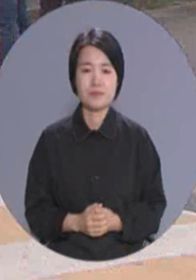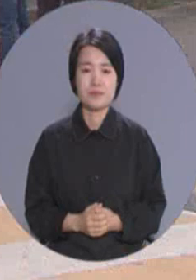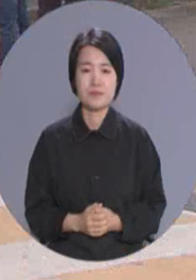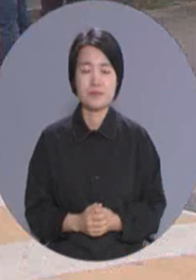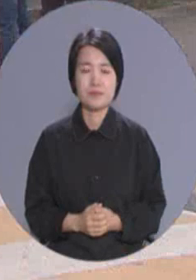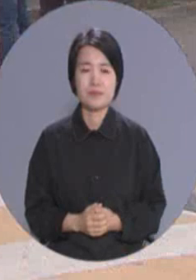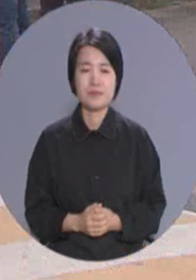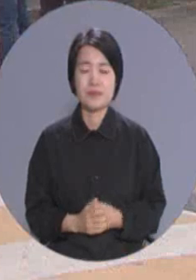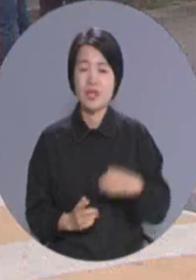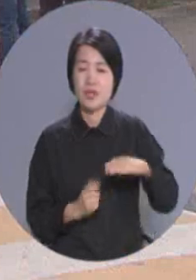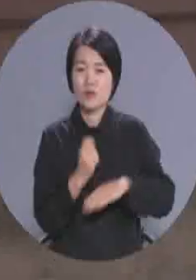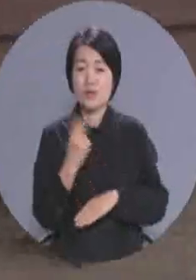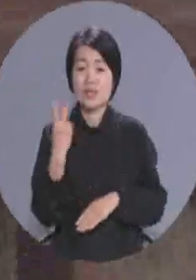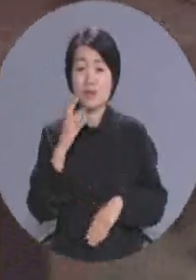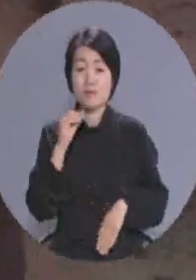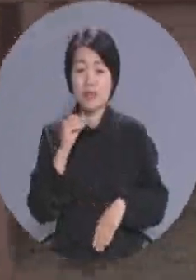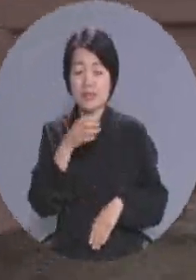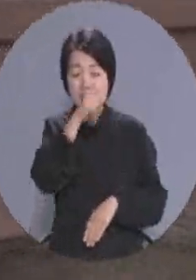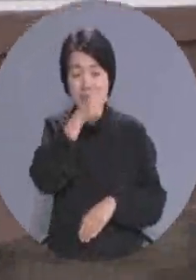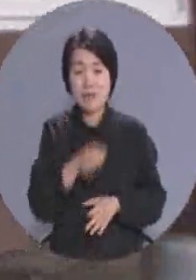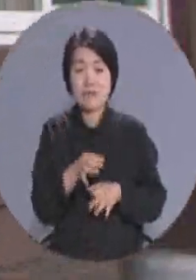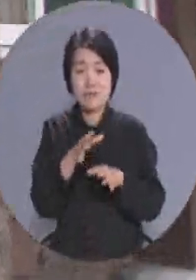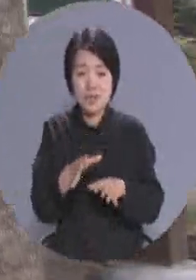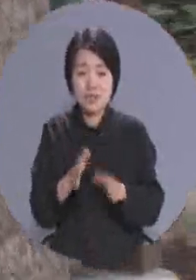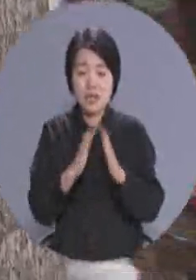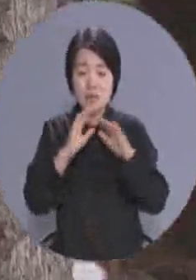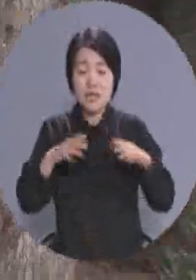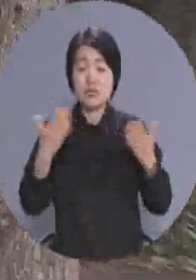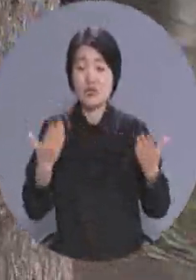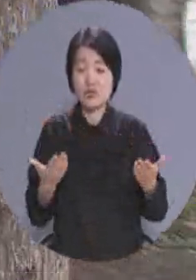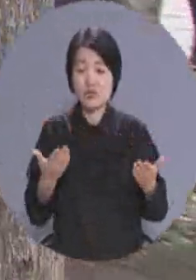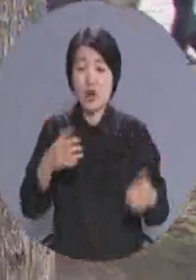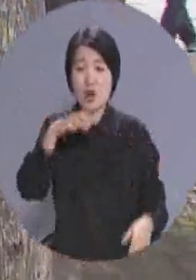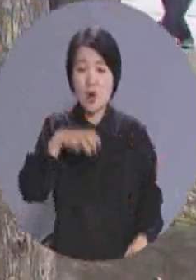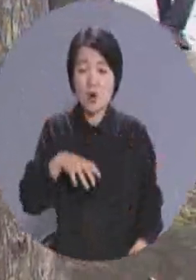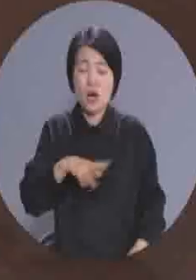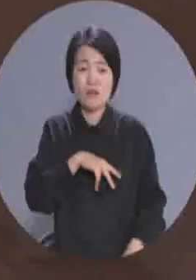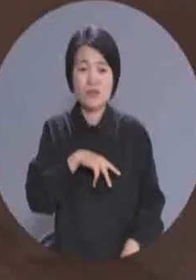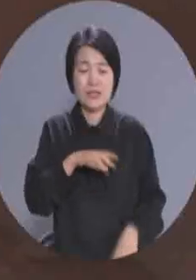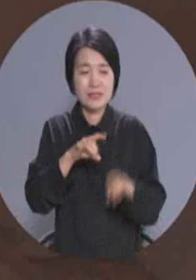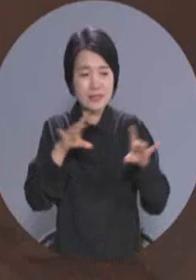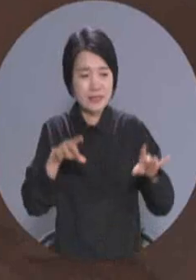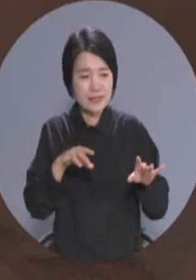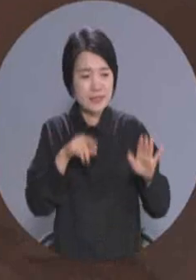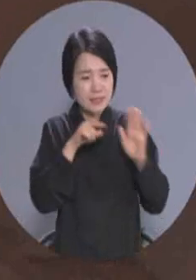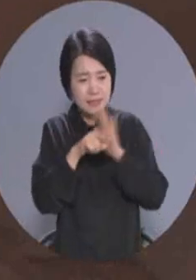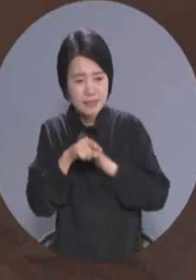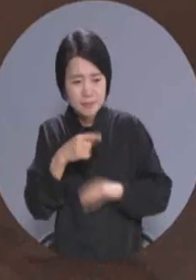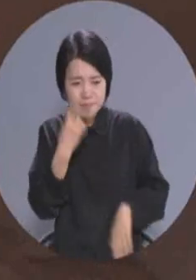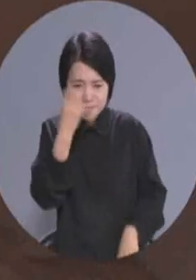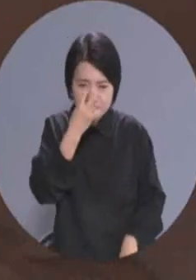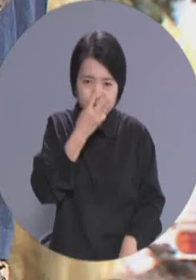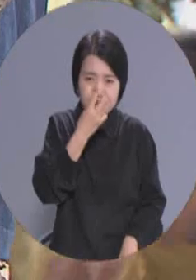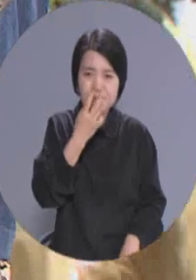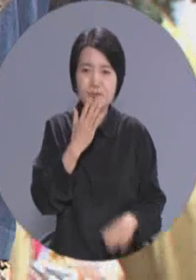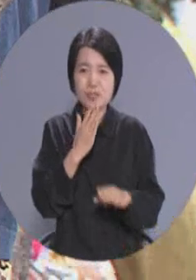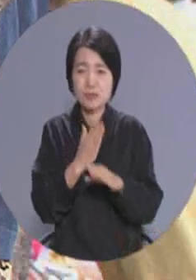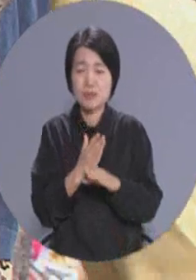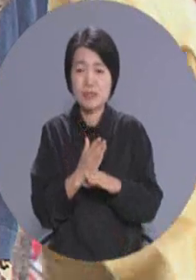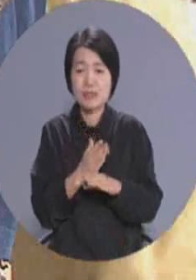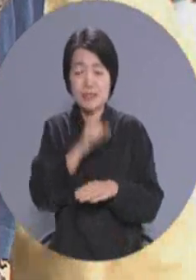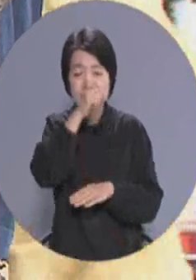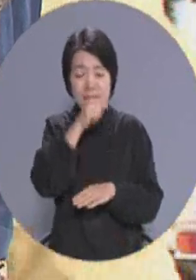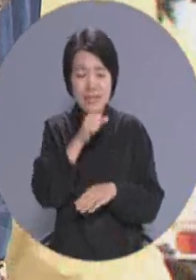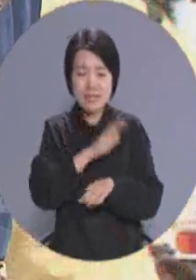고군이 2천만 원의 예산을 들려 정비한 마을 쉼터를 군의회 의원들이 꼼꼼하게 살펴봅니다 군